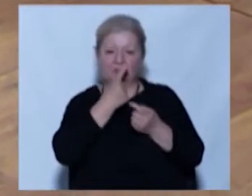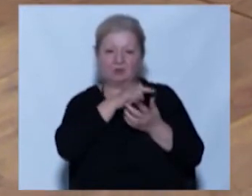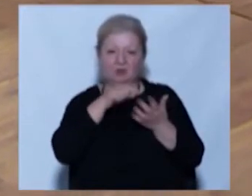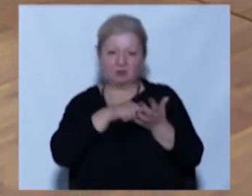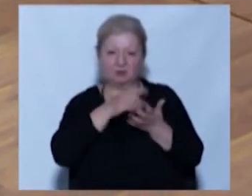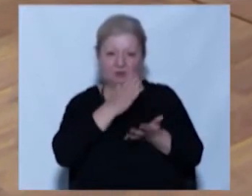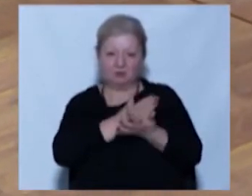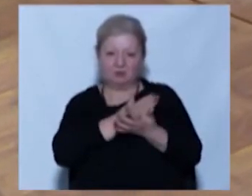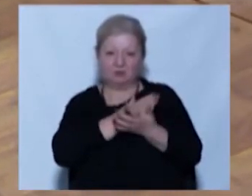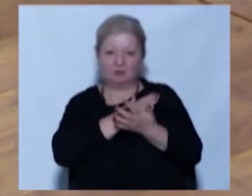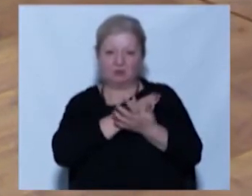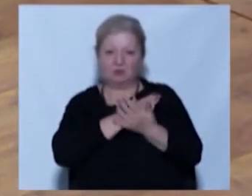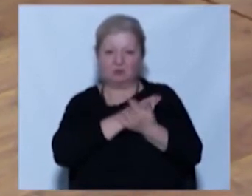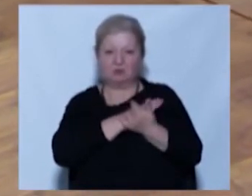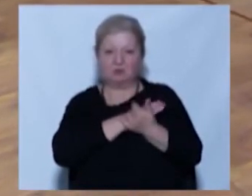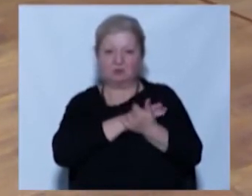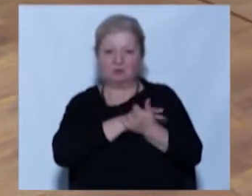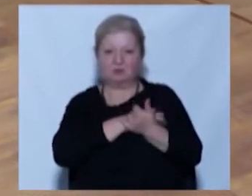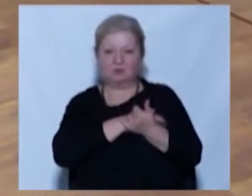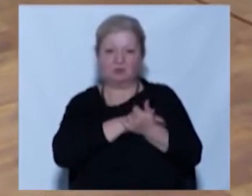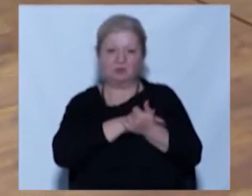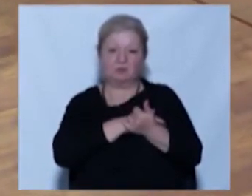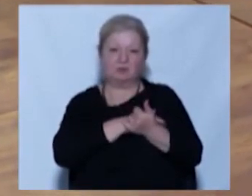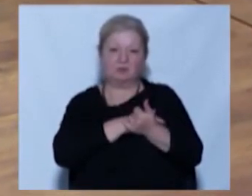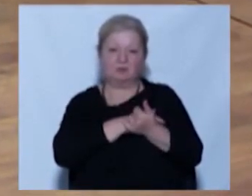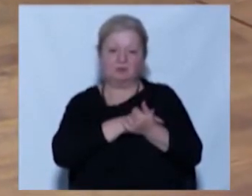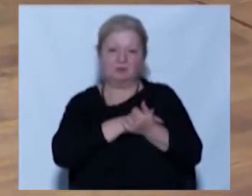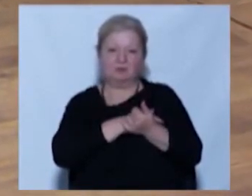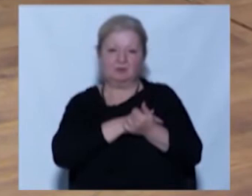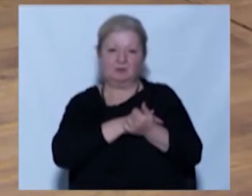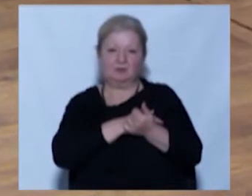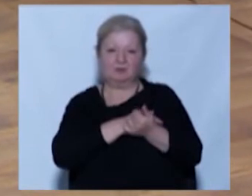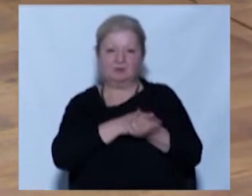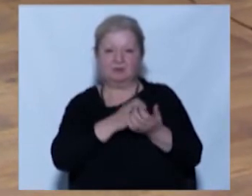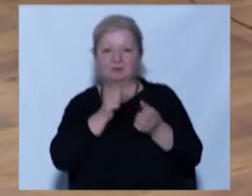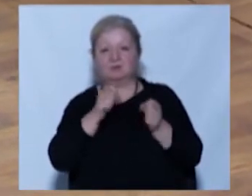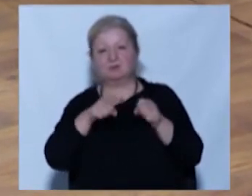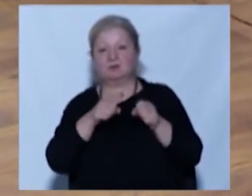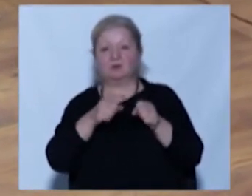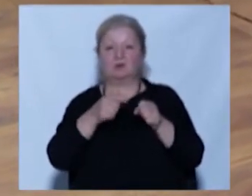Კიდევ ერთი კითხვა ჩდება სუბიექტური და ობიექტური აზრის